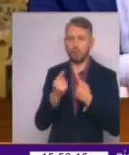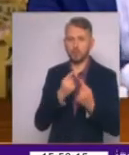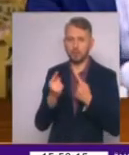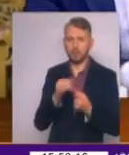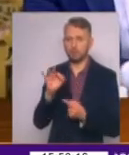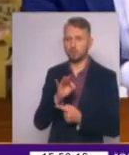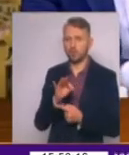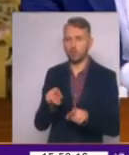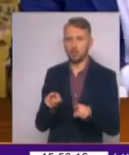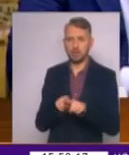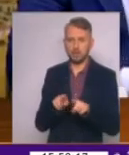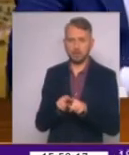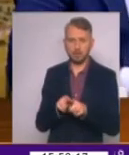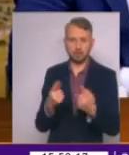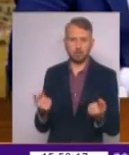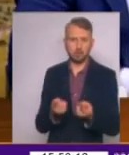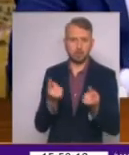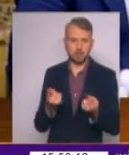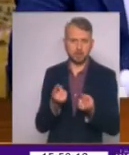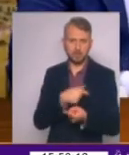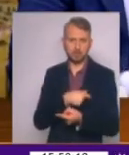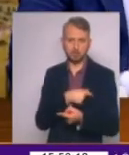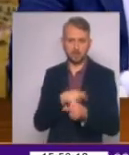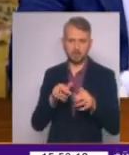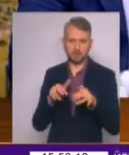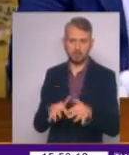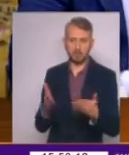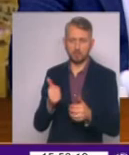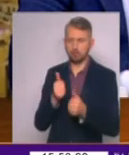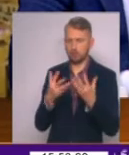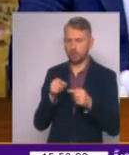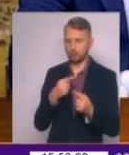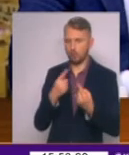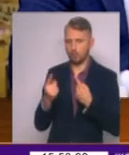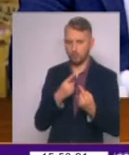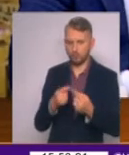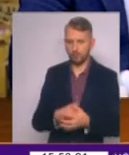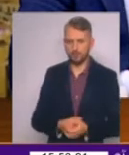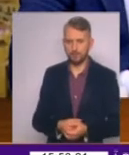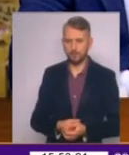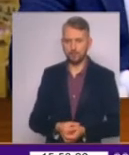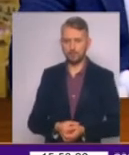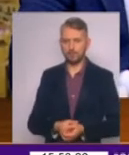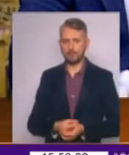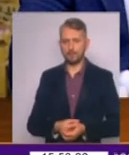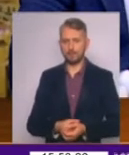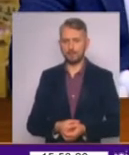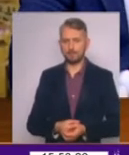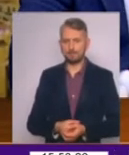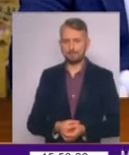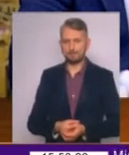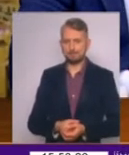з приводу ось таких буденних депутатських речей, про які ми насправді щодня тут говоримо з депутатами Київської міської ради, які до нас